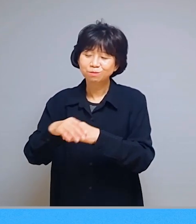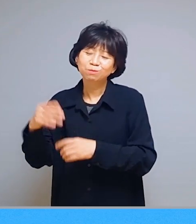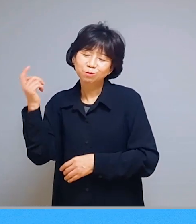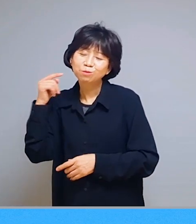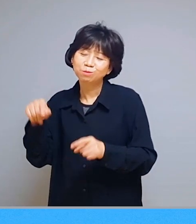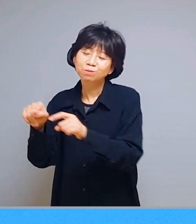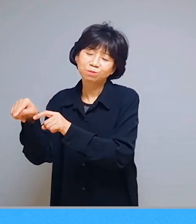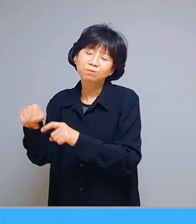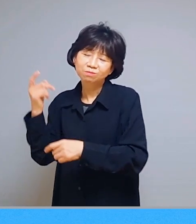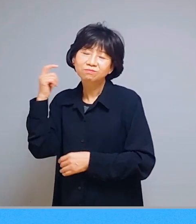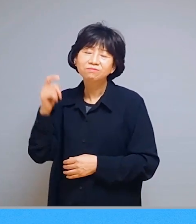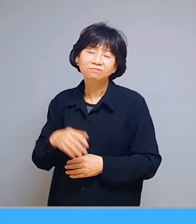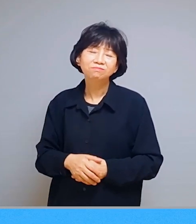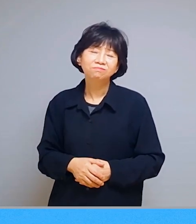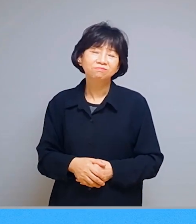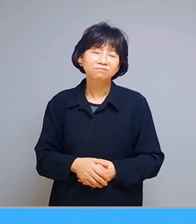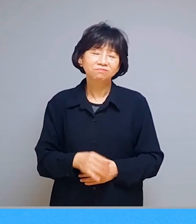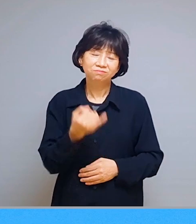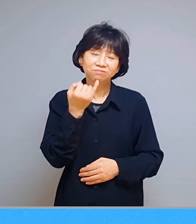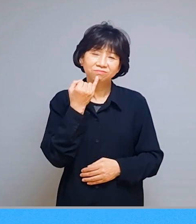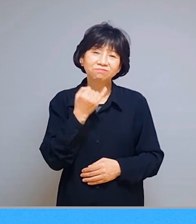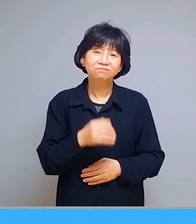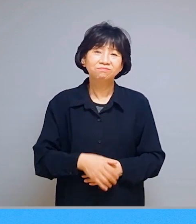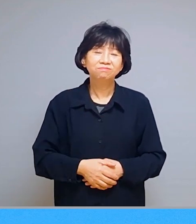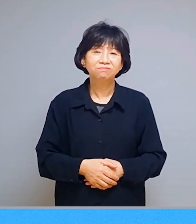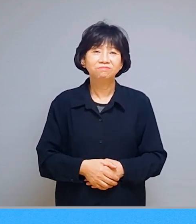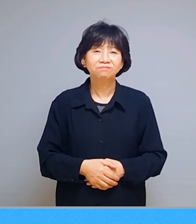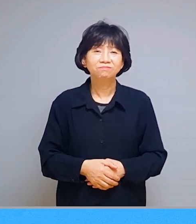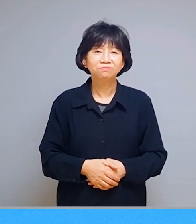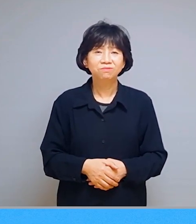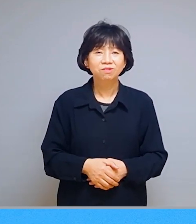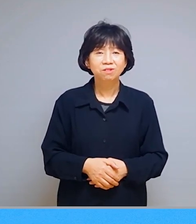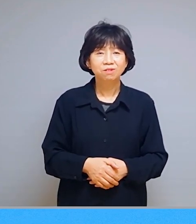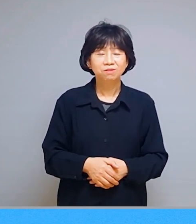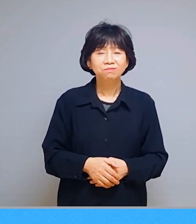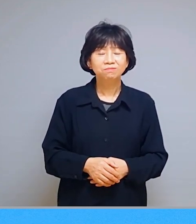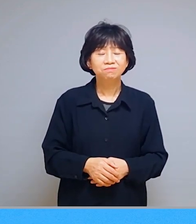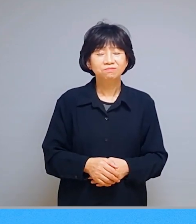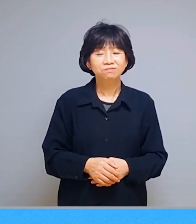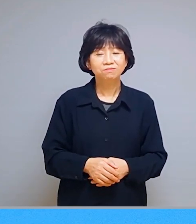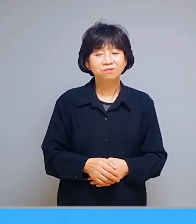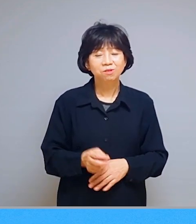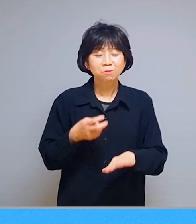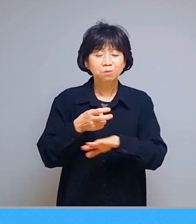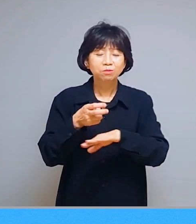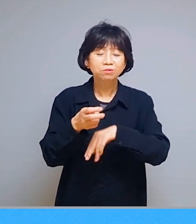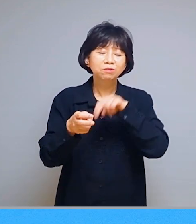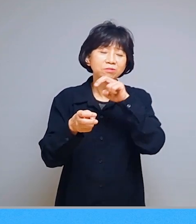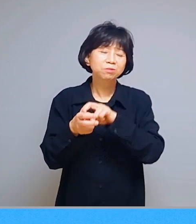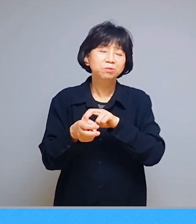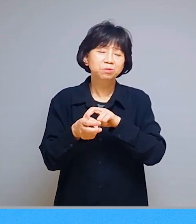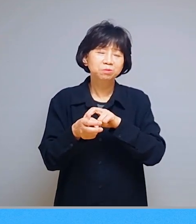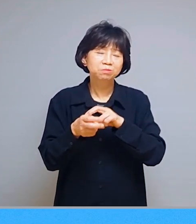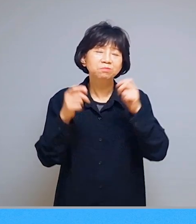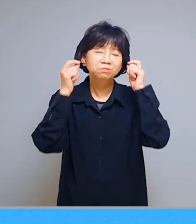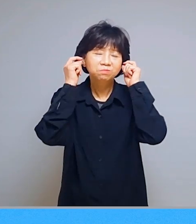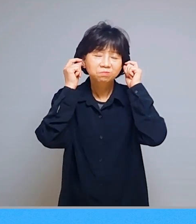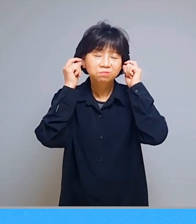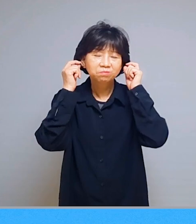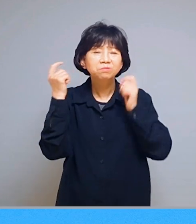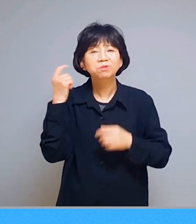설거지 하시면서 말씀 틀어놓으세요. 괜찮습니다. 버스를 타고 가시면서도 말씀 들으면서 가세요. 괜찮습니다.